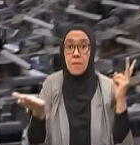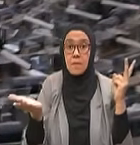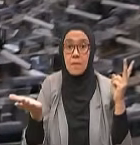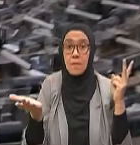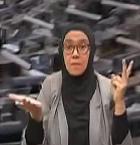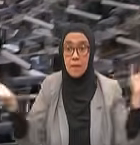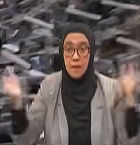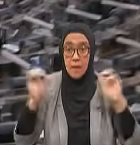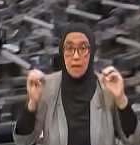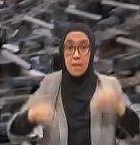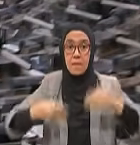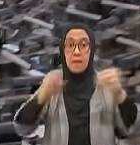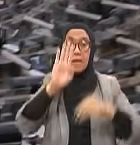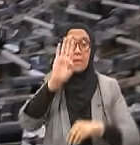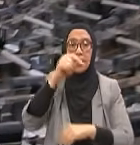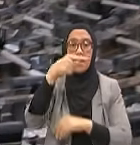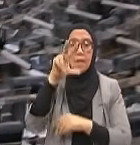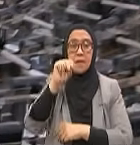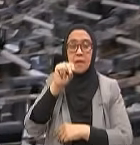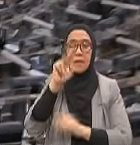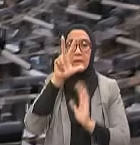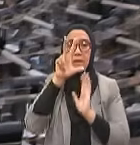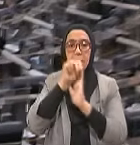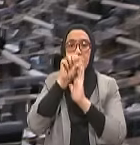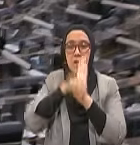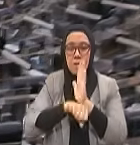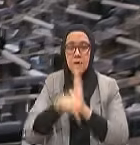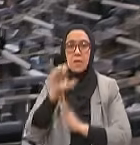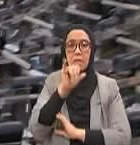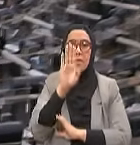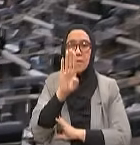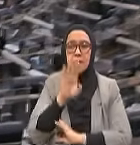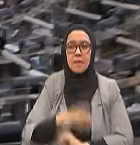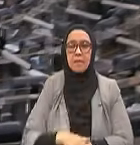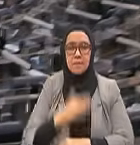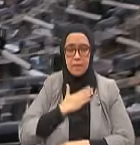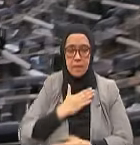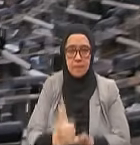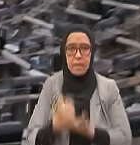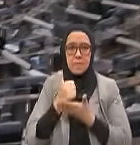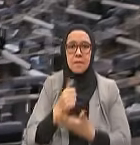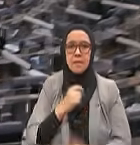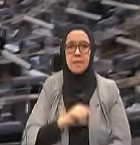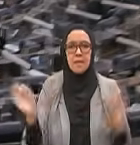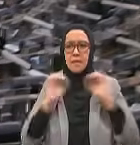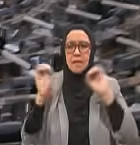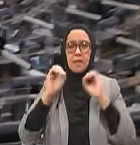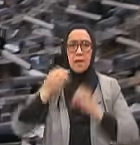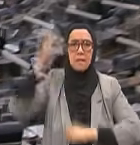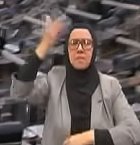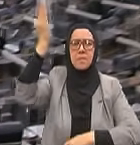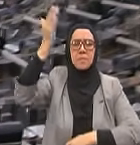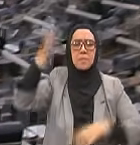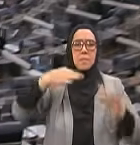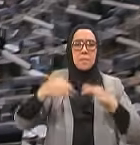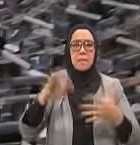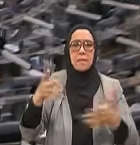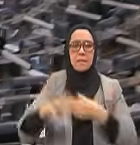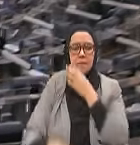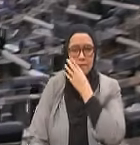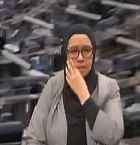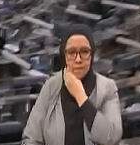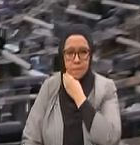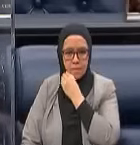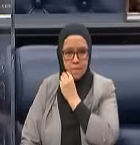mapagan 30 saat yang What tolong kita dia pembahasan tada bahasan tadi yang rumah